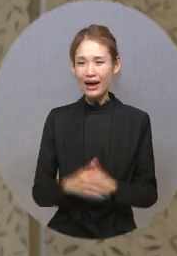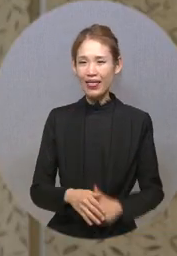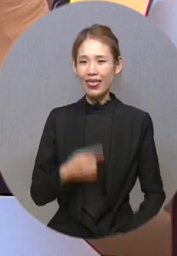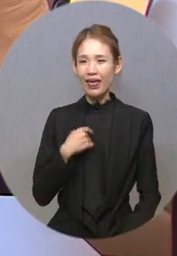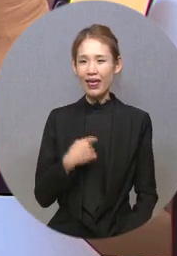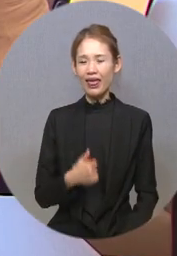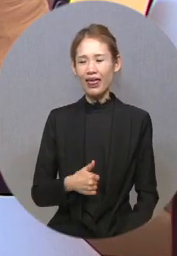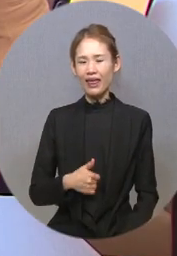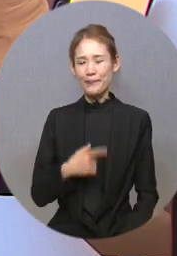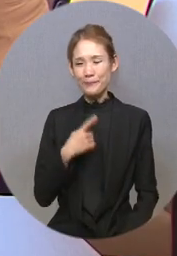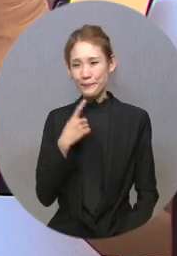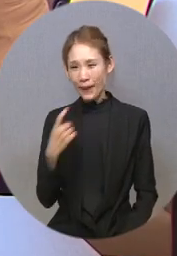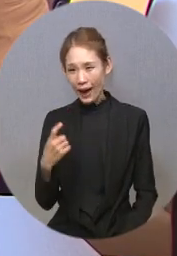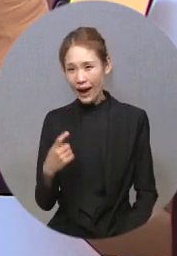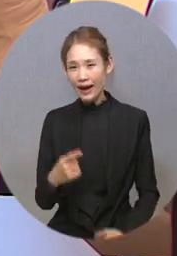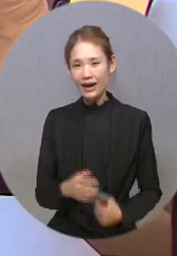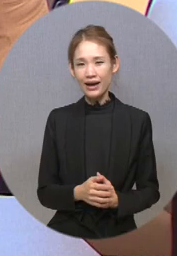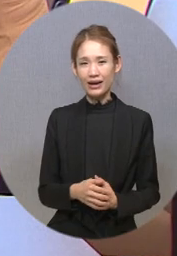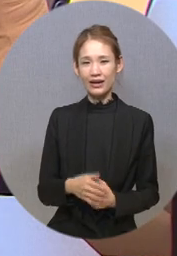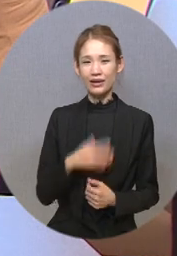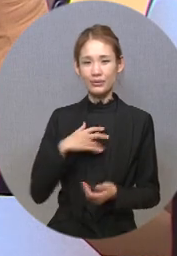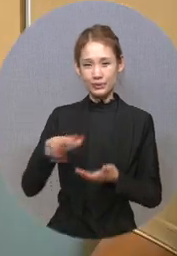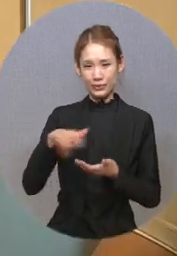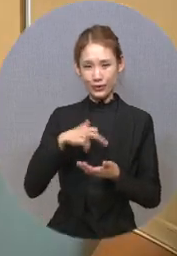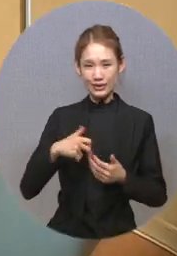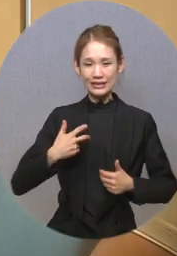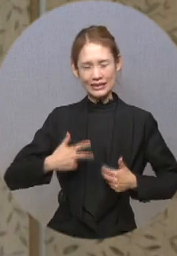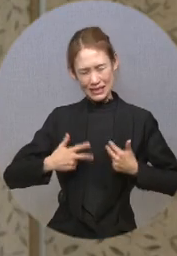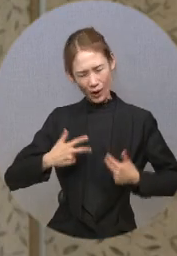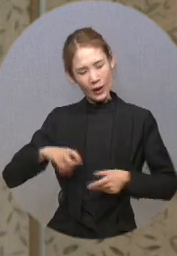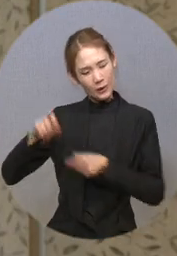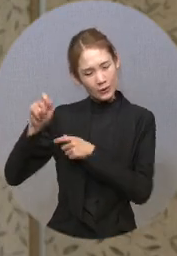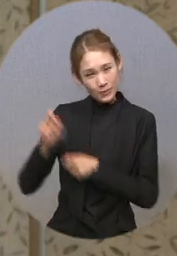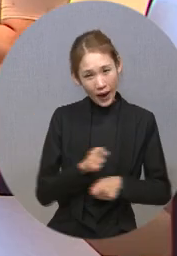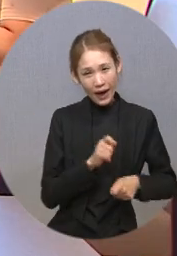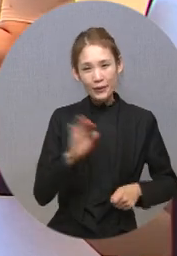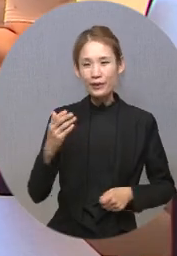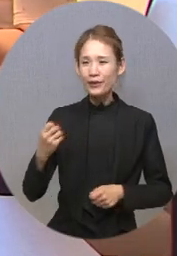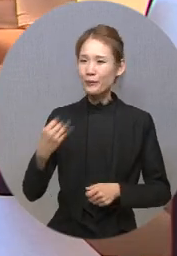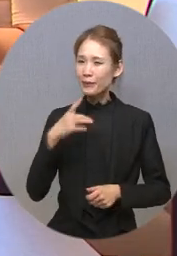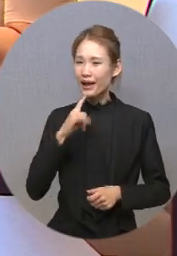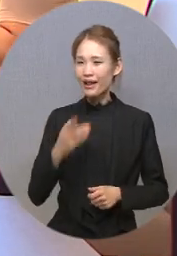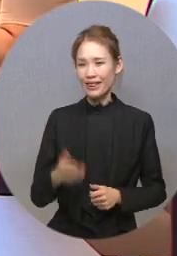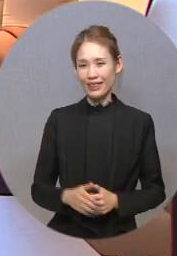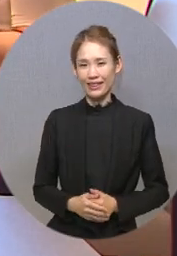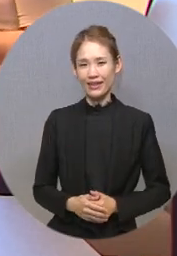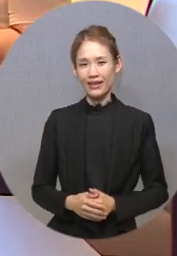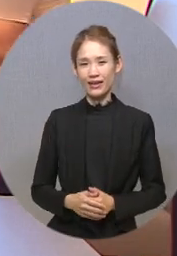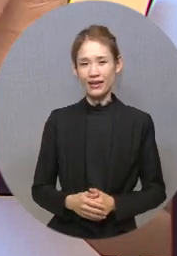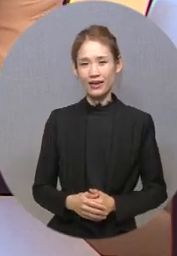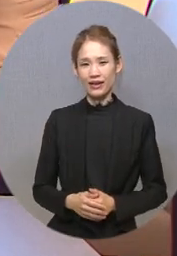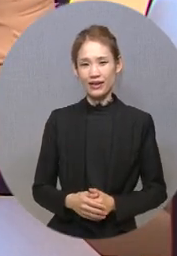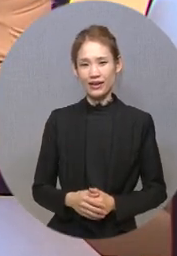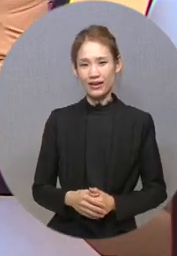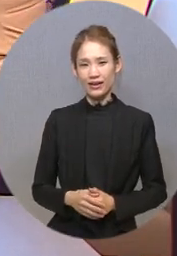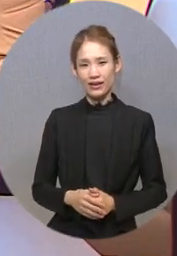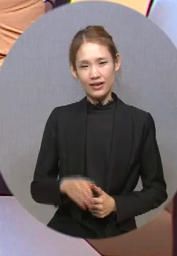낚였네요. 여자가 분명히 카톡으로 저한테 즐겁게 치면 된다고 했는데 완전 낚였네. 기대가 되는